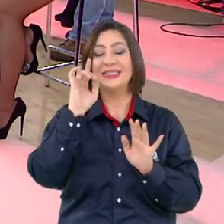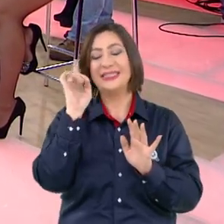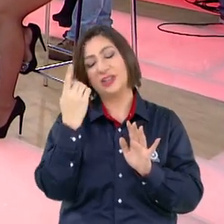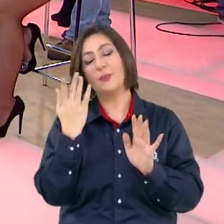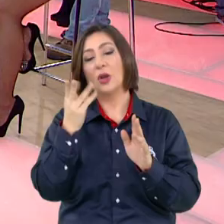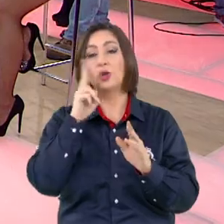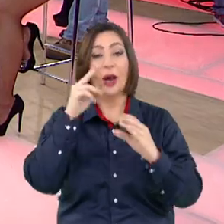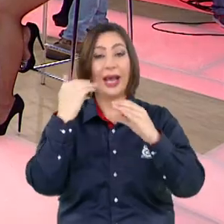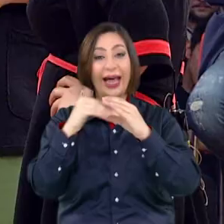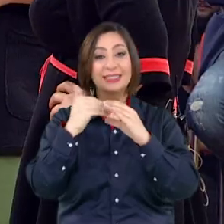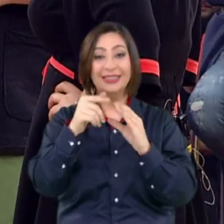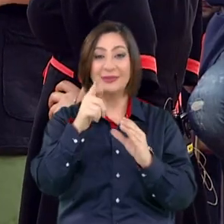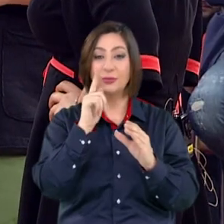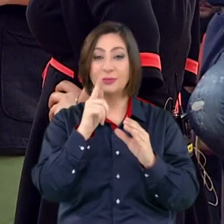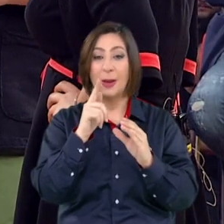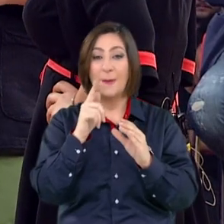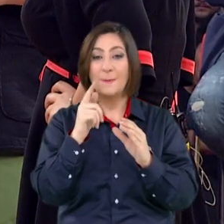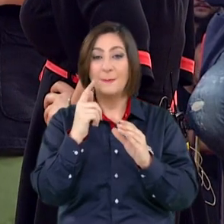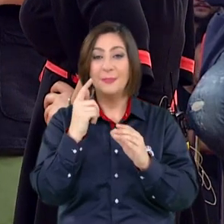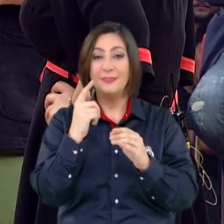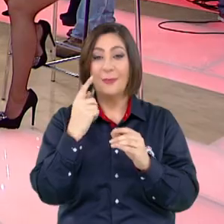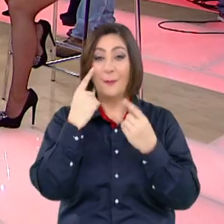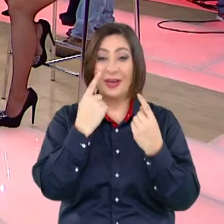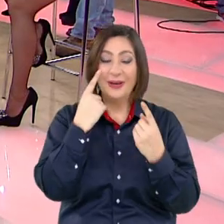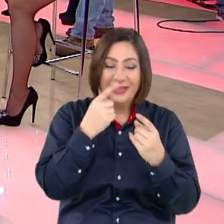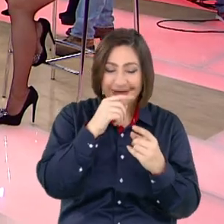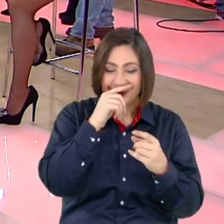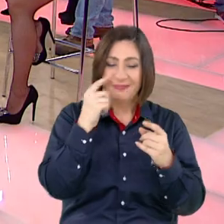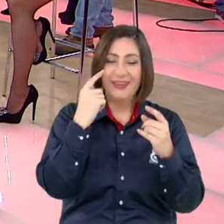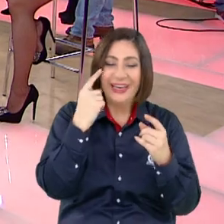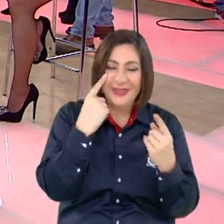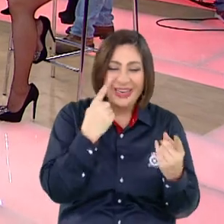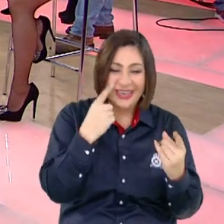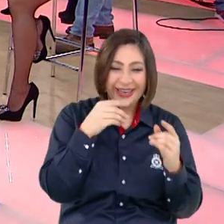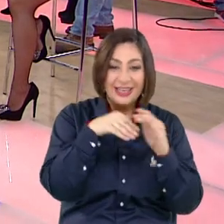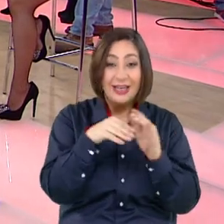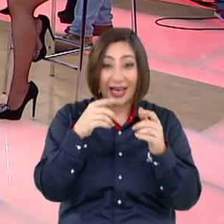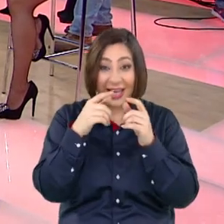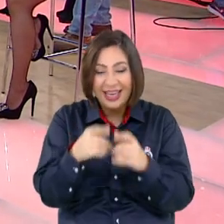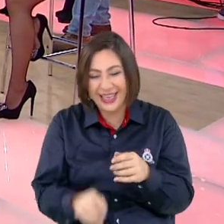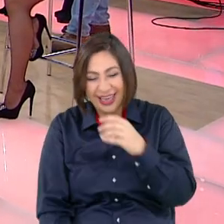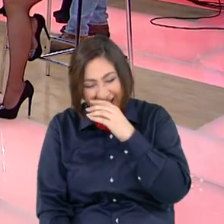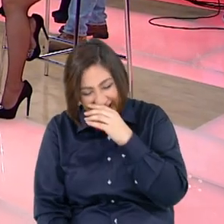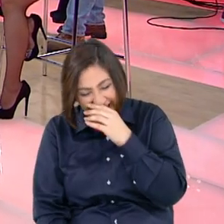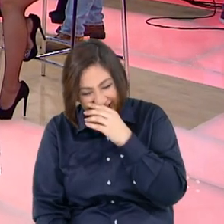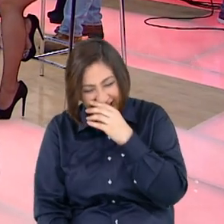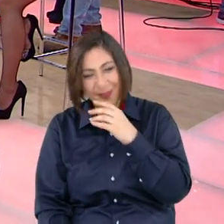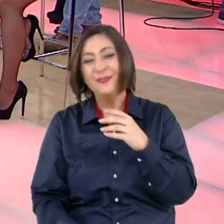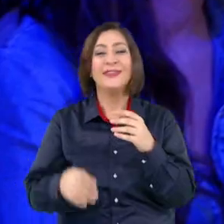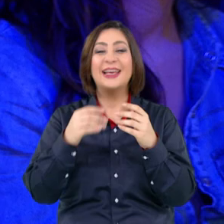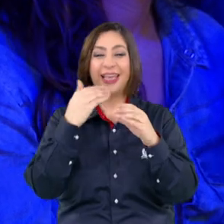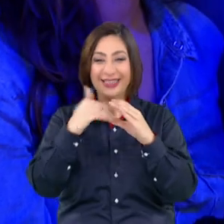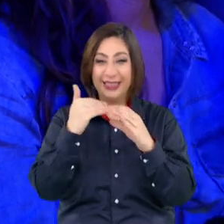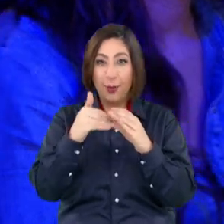mesela son kasetinizdeki... Bakıma da sokmak lazım. Bakıma da sokmak lazım. Kasetimi mi bakıma sokacağız? Evet. Ayol